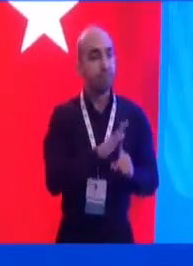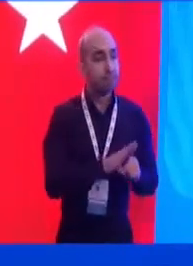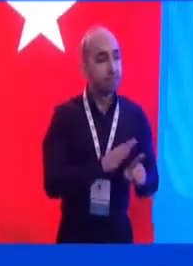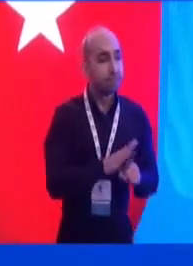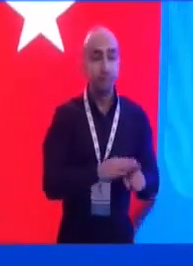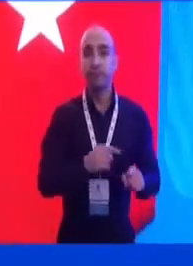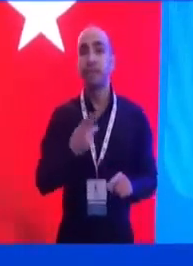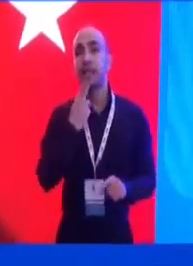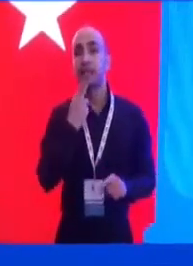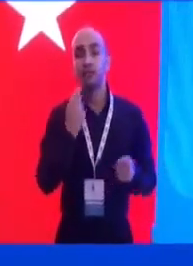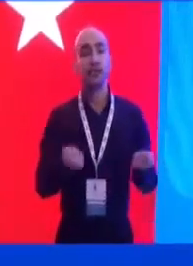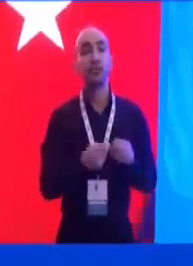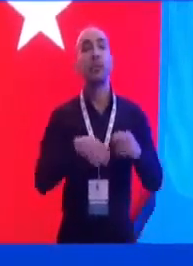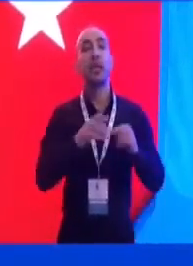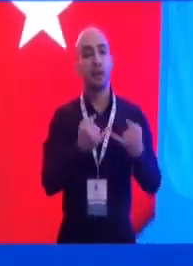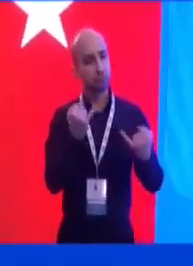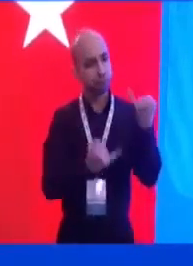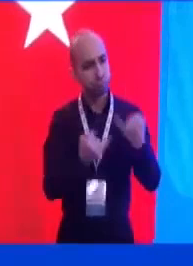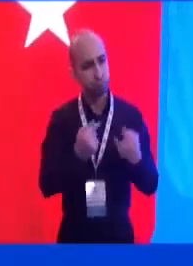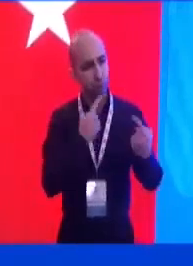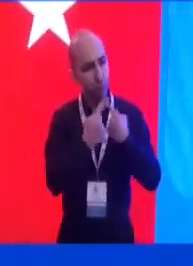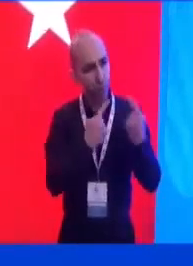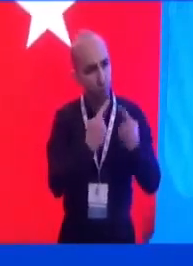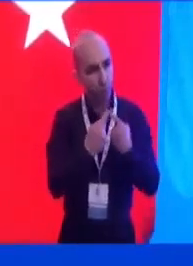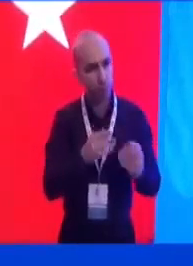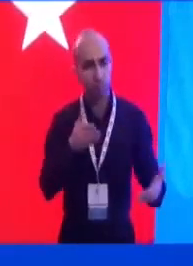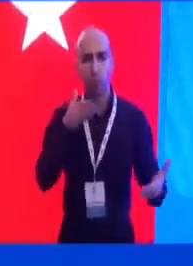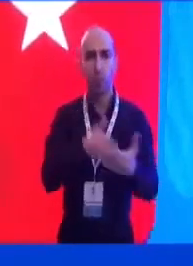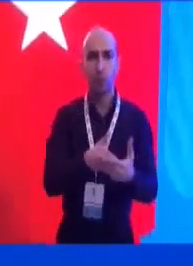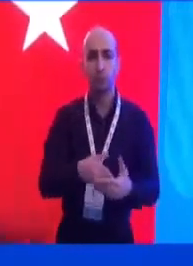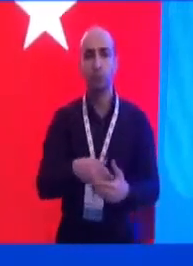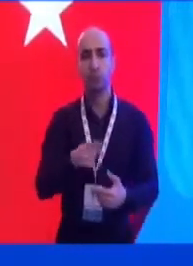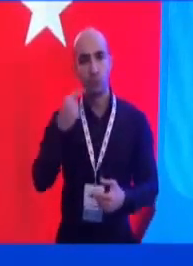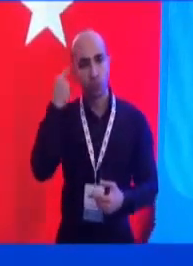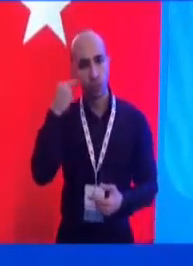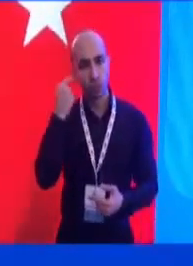kadınların çatışmayı değil, müzakereyi ve uzlaşmayı önceleyen yaklaşımına ihtiyacı var.